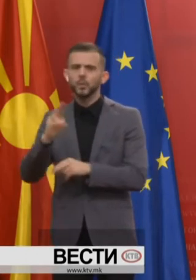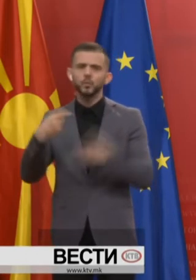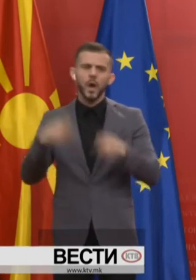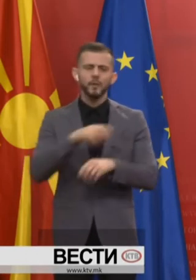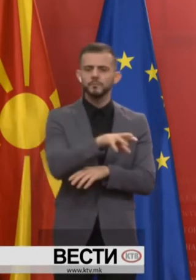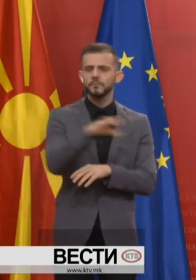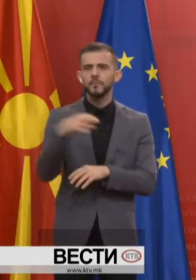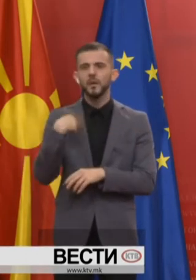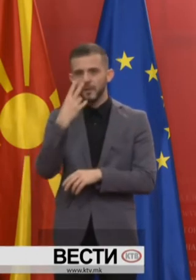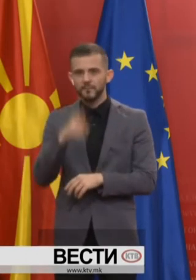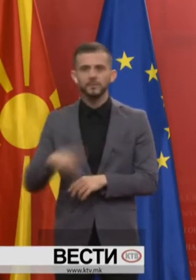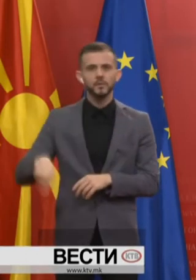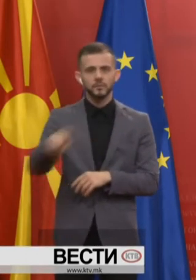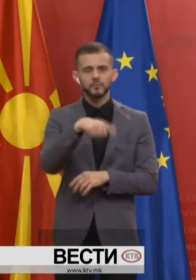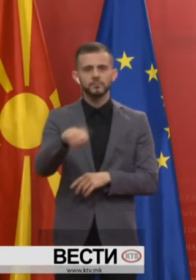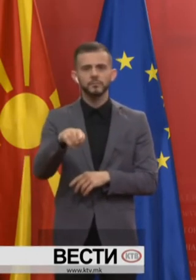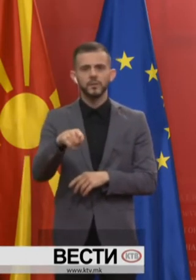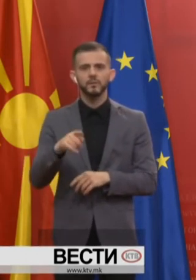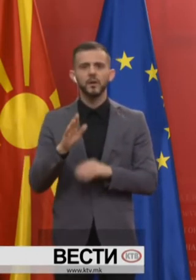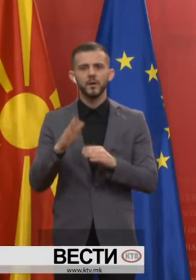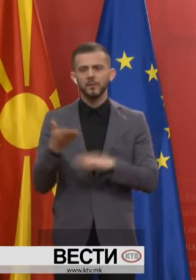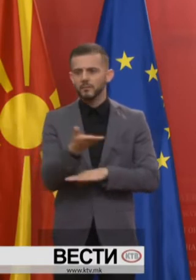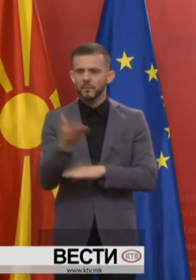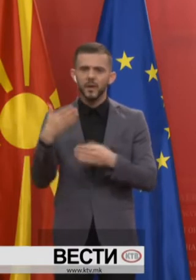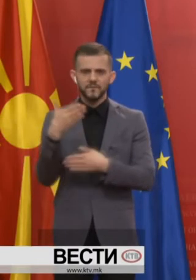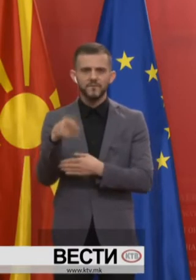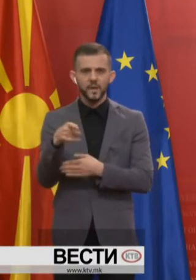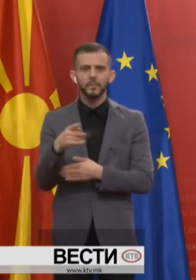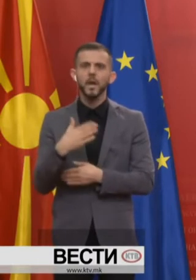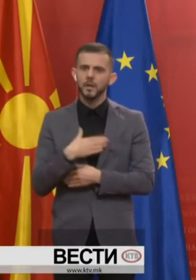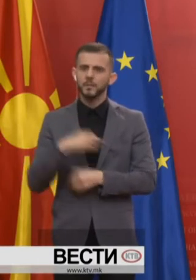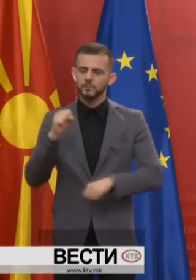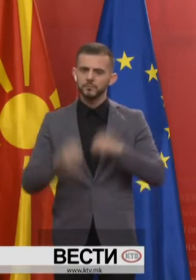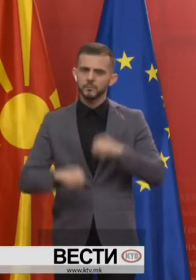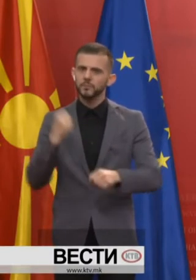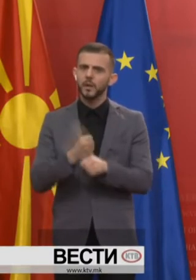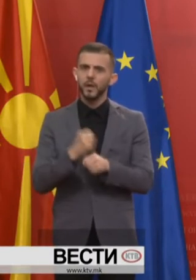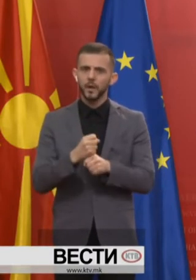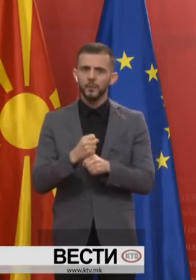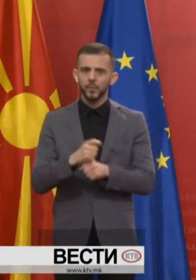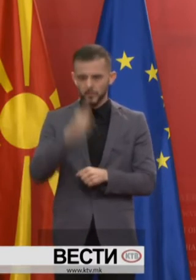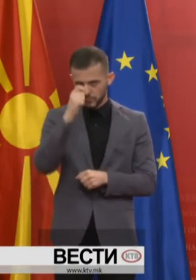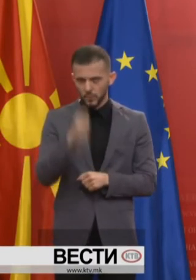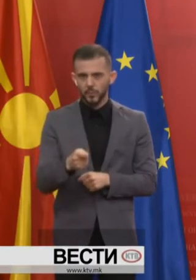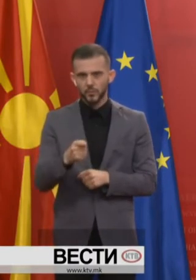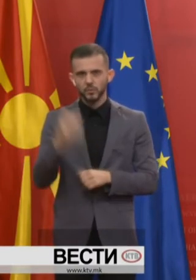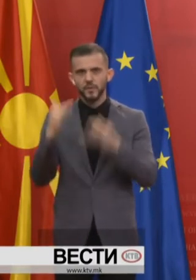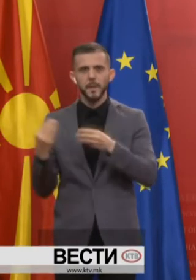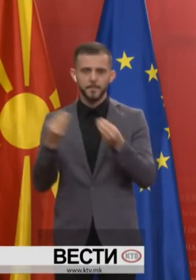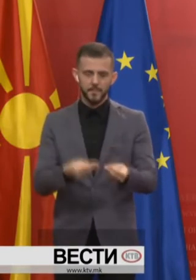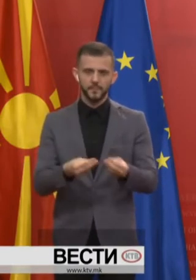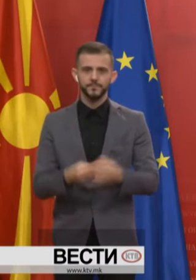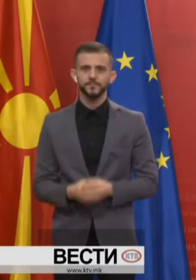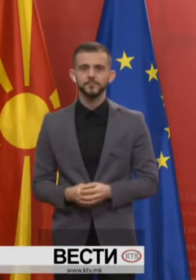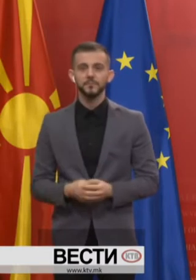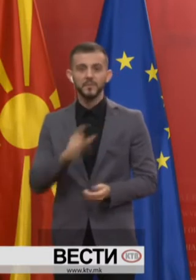градови констатирано е дека најголемиот број на угостители сепак дисциплинирано ги почитуваат забраните за работа.